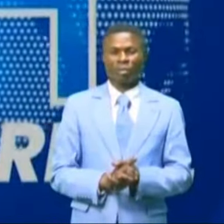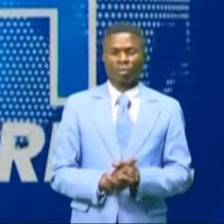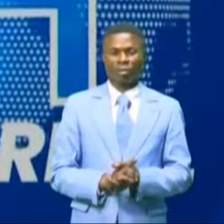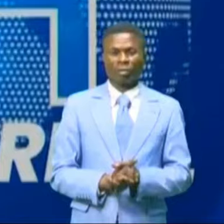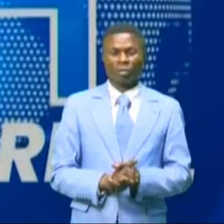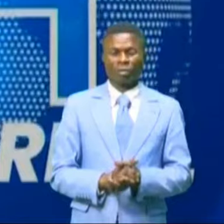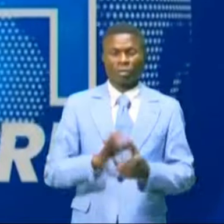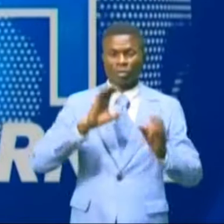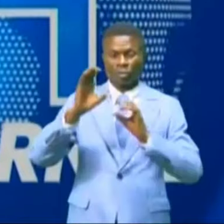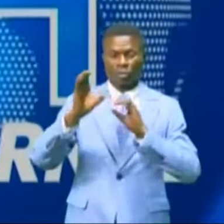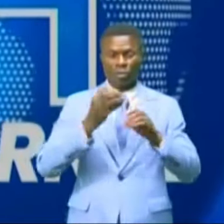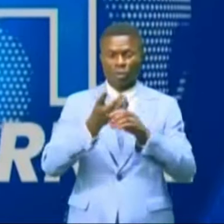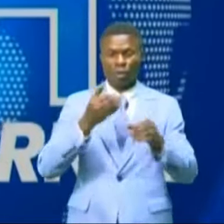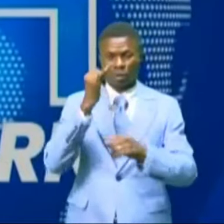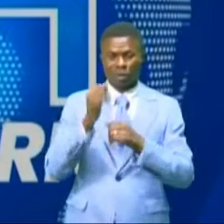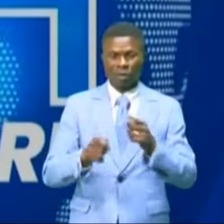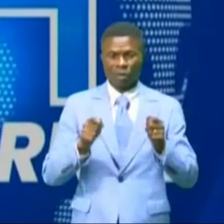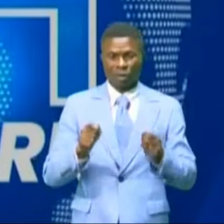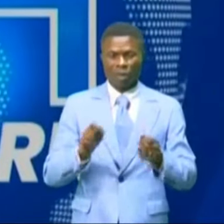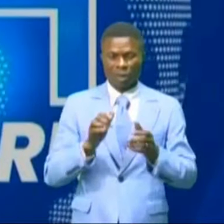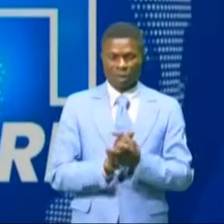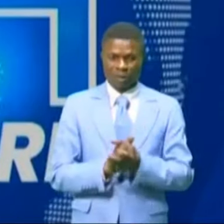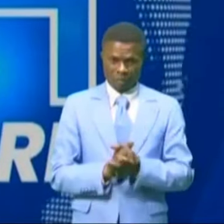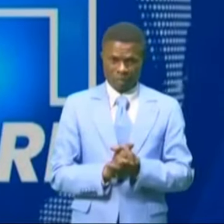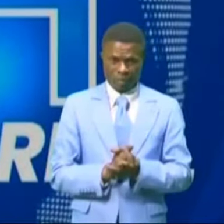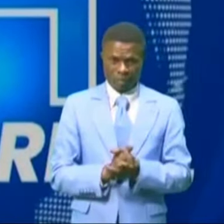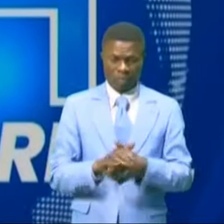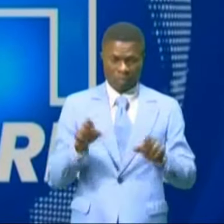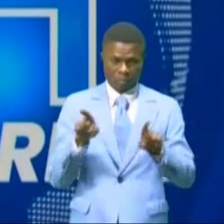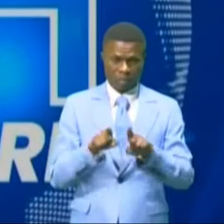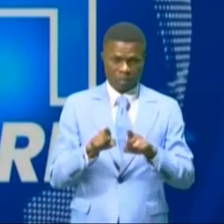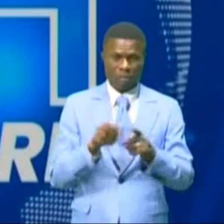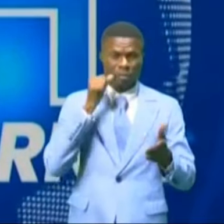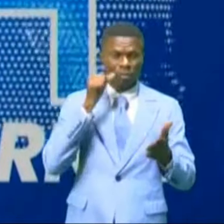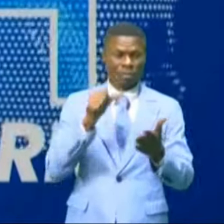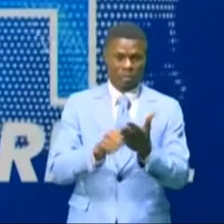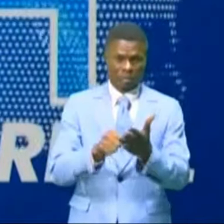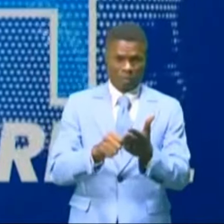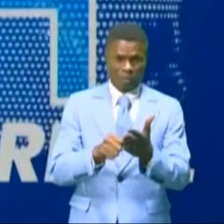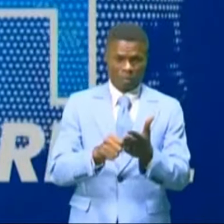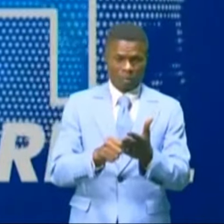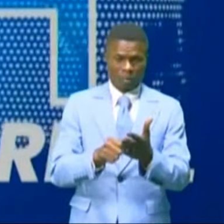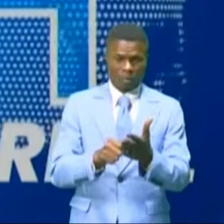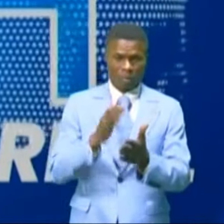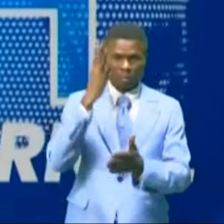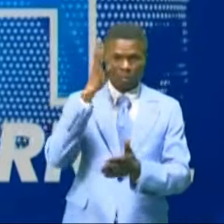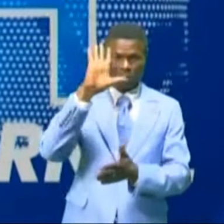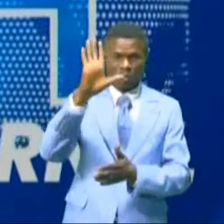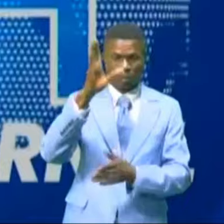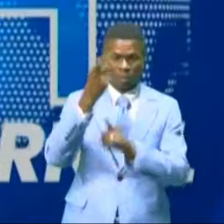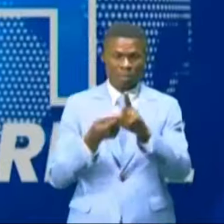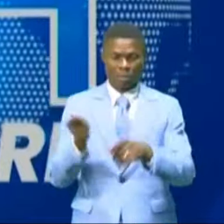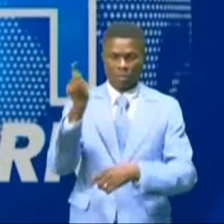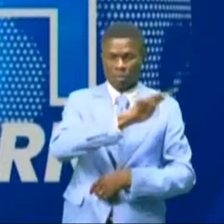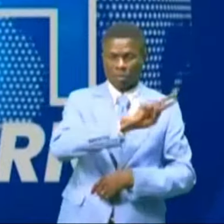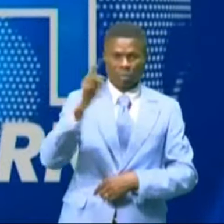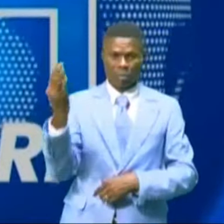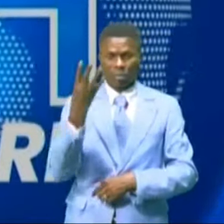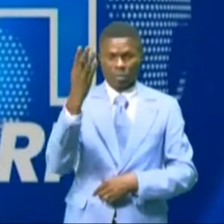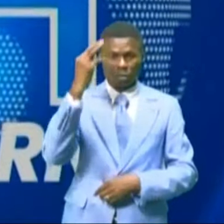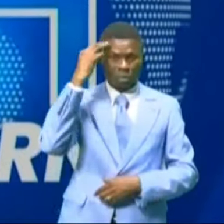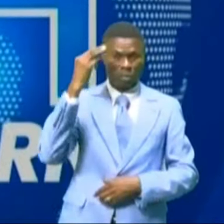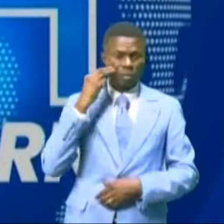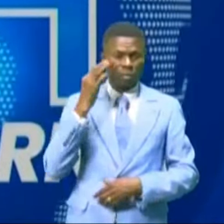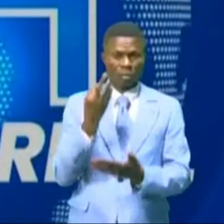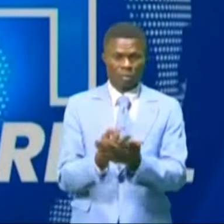Et puis ce communiqué avant de boucler ce journal, conformément à la lettre du 5 avril 2024 du ministre